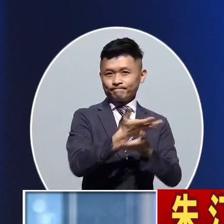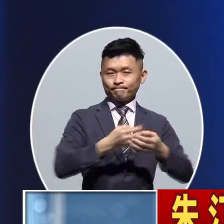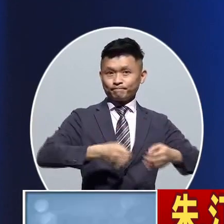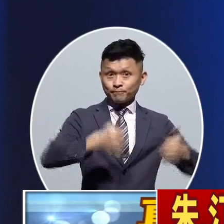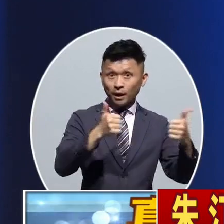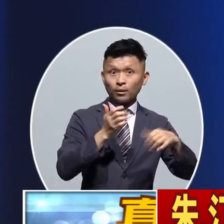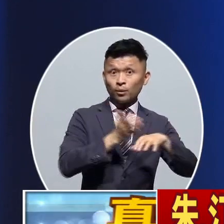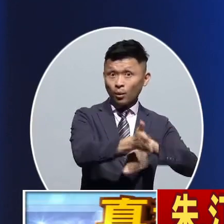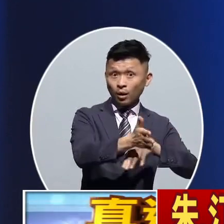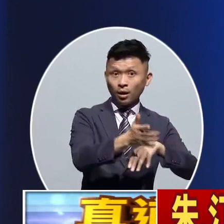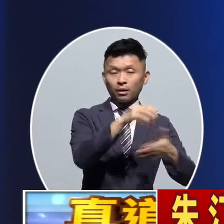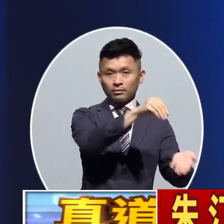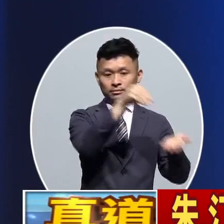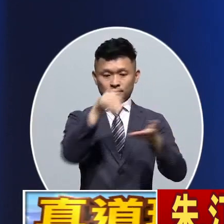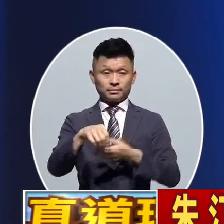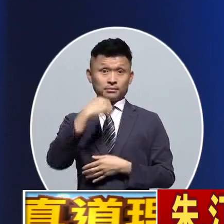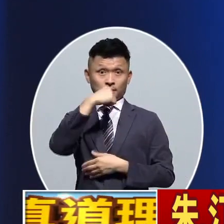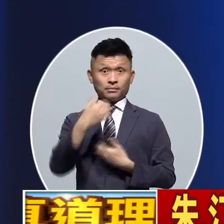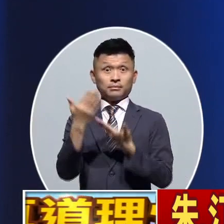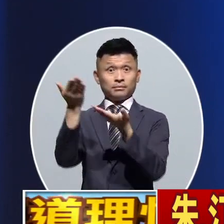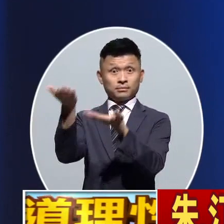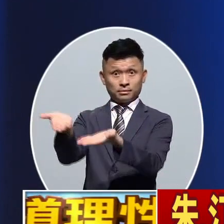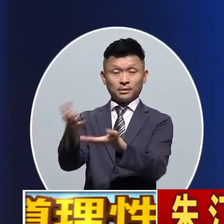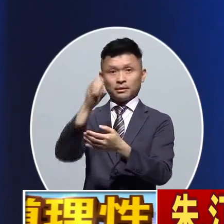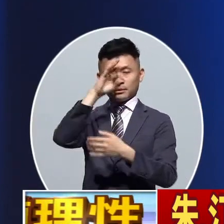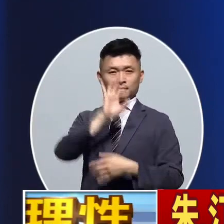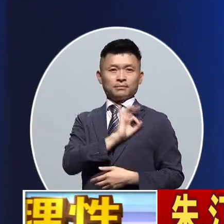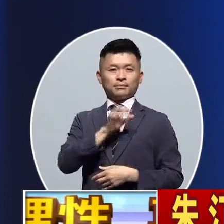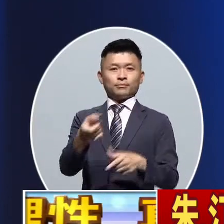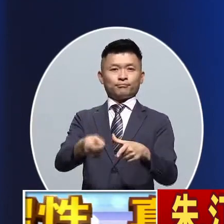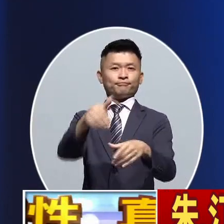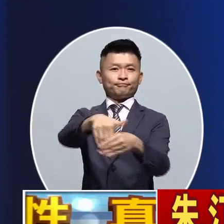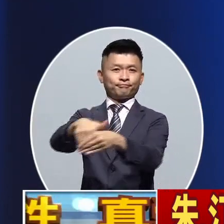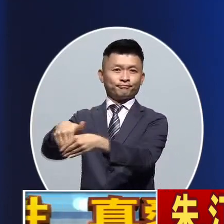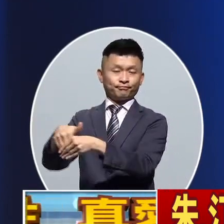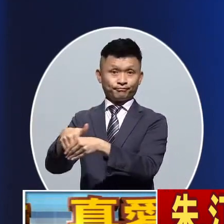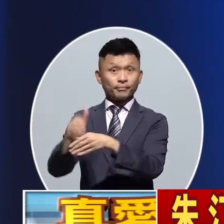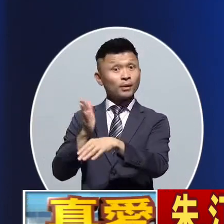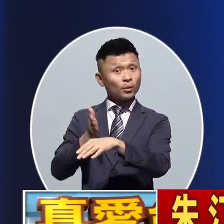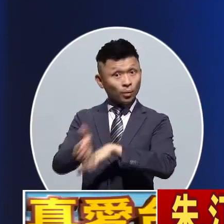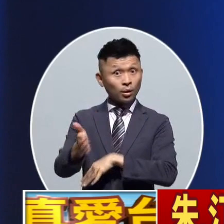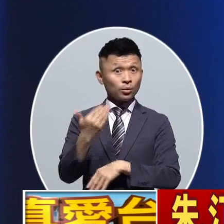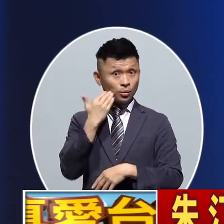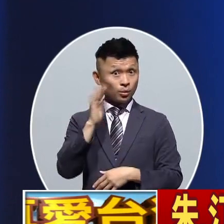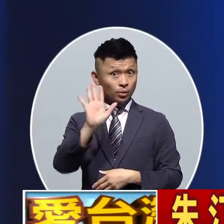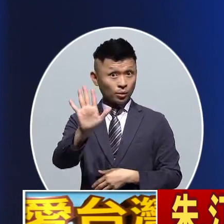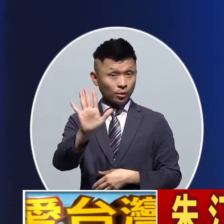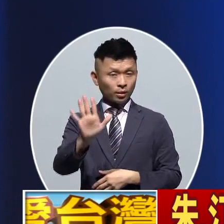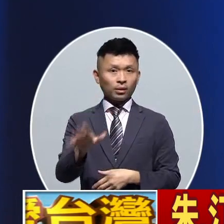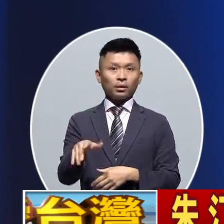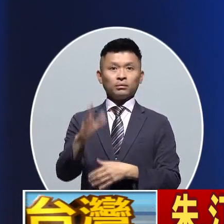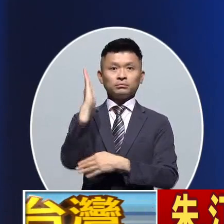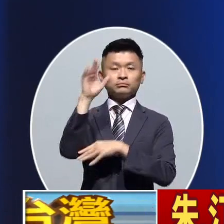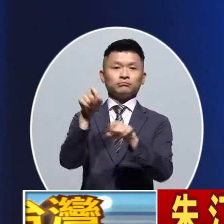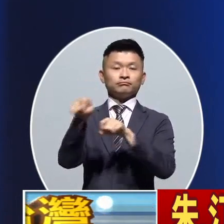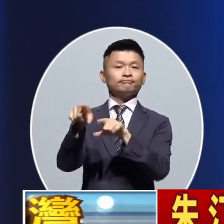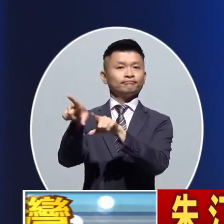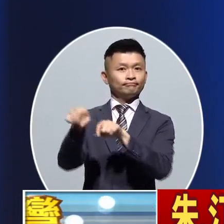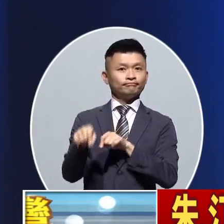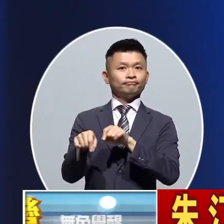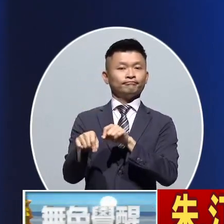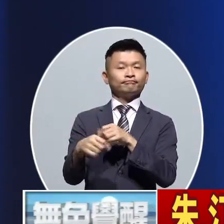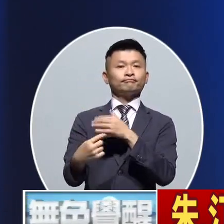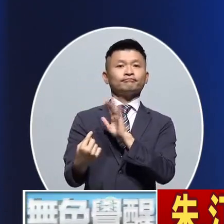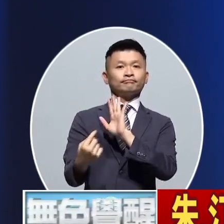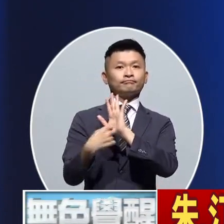通过以后我会拿回台湾来交给我们所有党员公投，公投通过以后，这就是本党的政策，我们